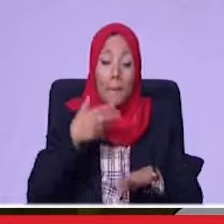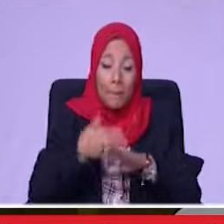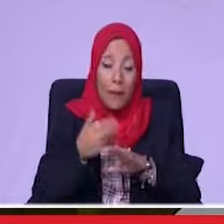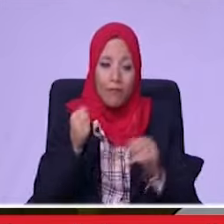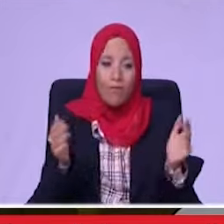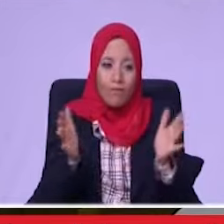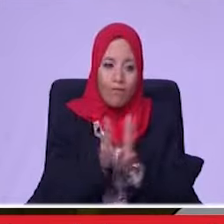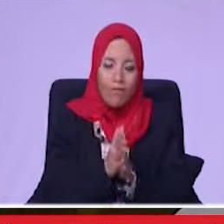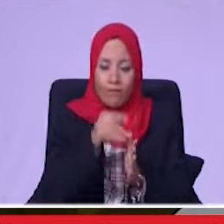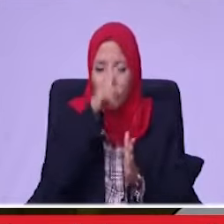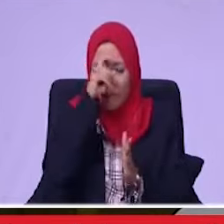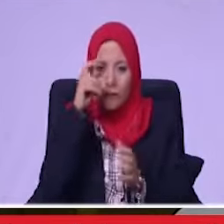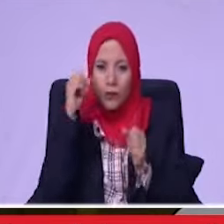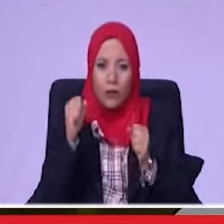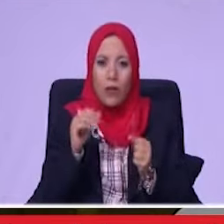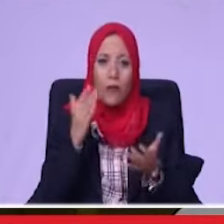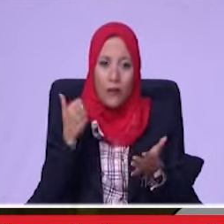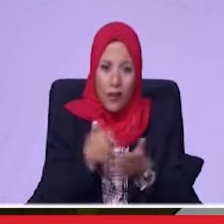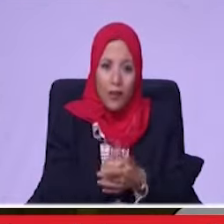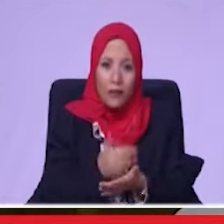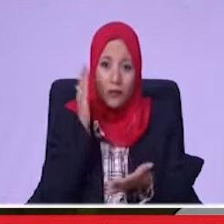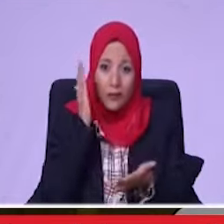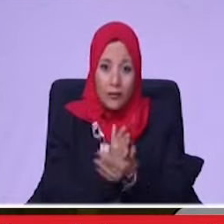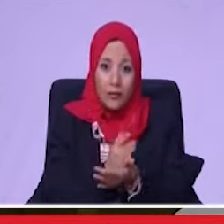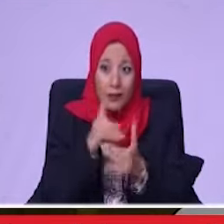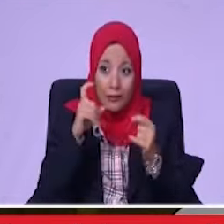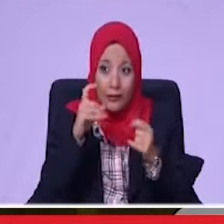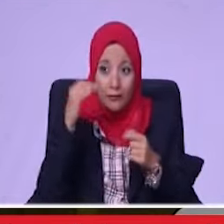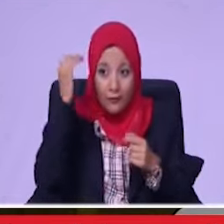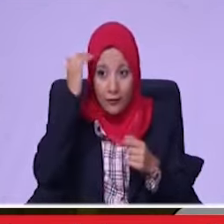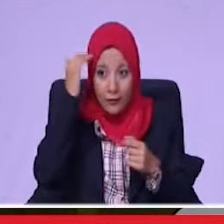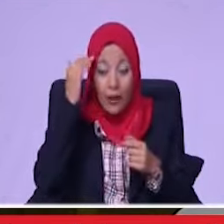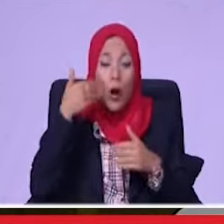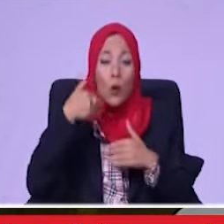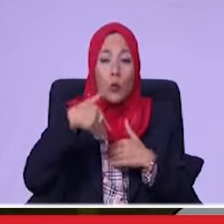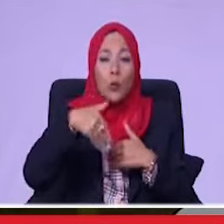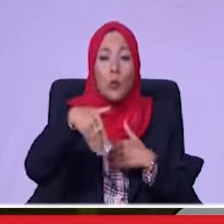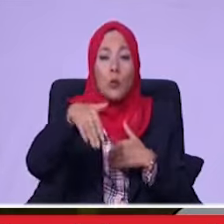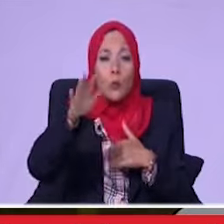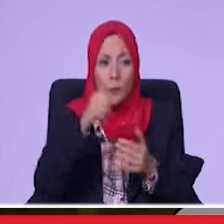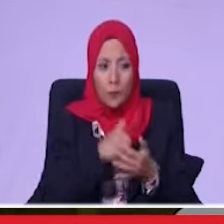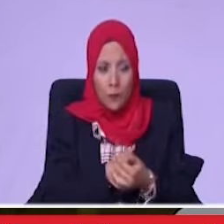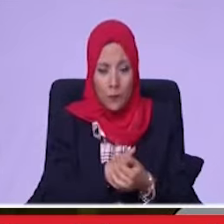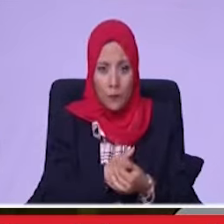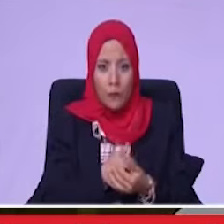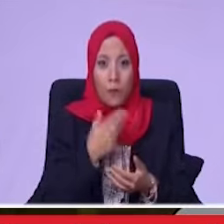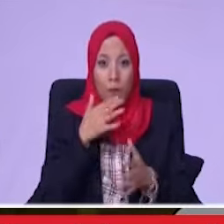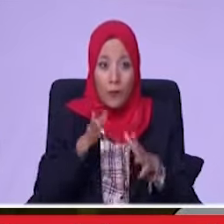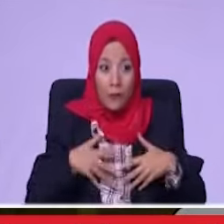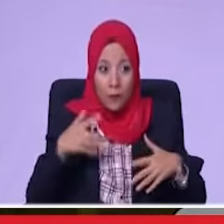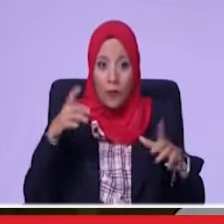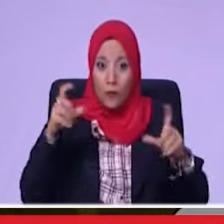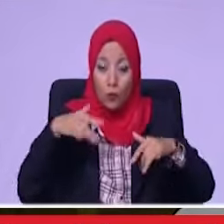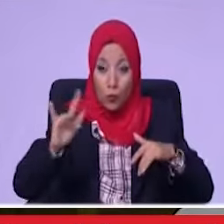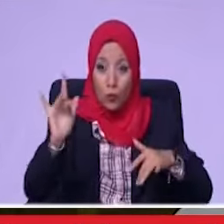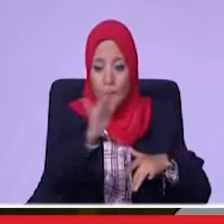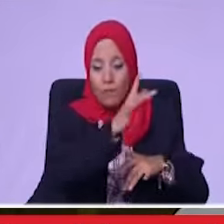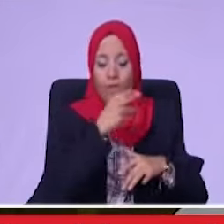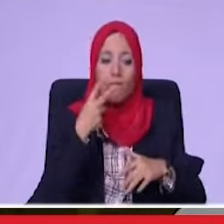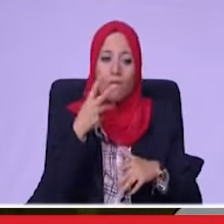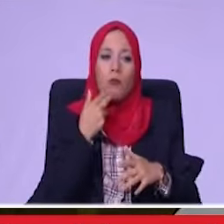اللي أكيد هتفضل صورته في ذهنه طول العمر. معايا في الاستوديو عبد الكريم